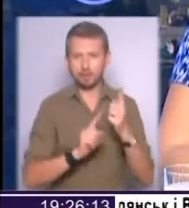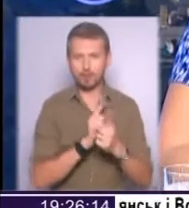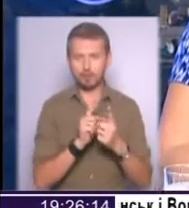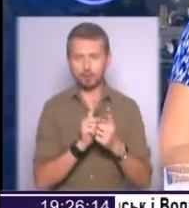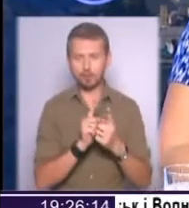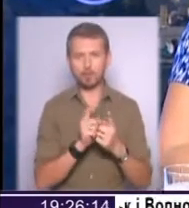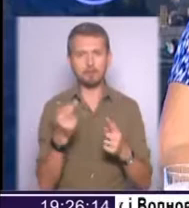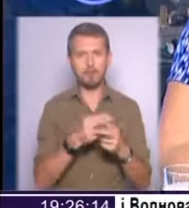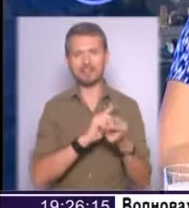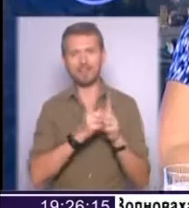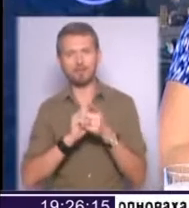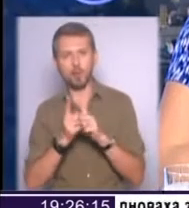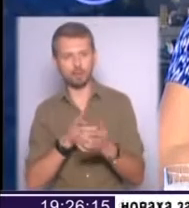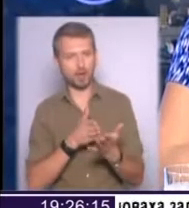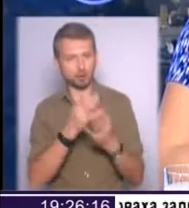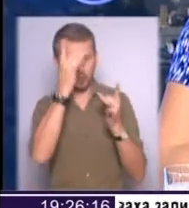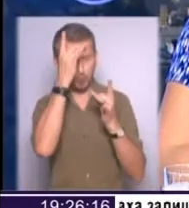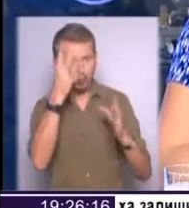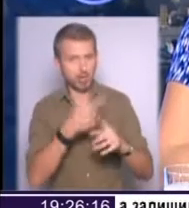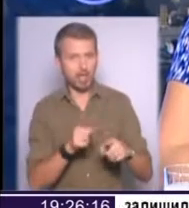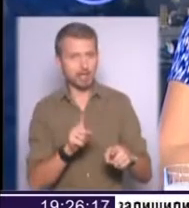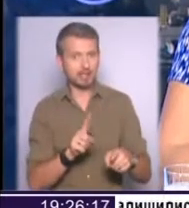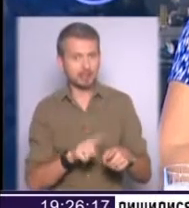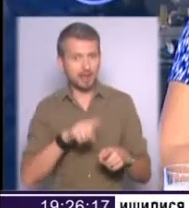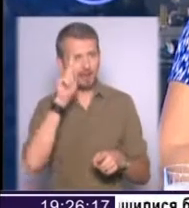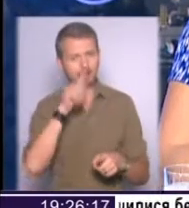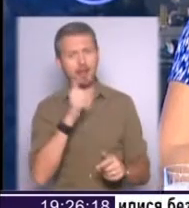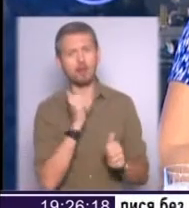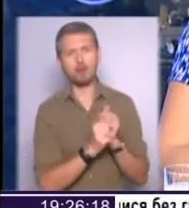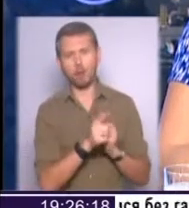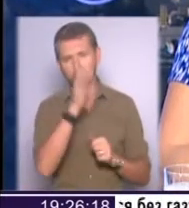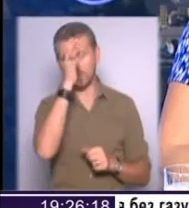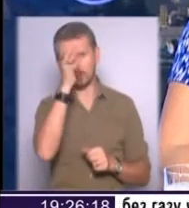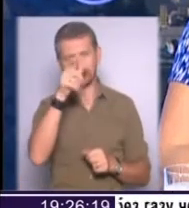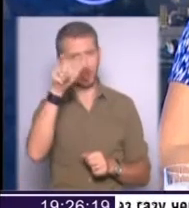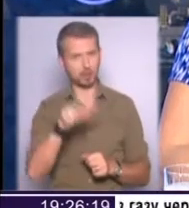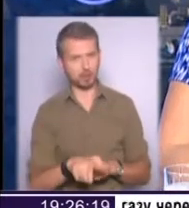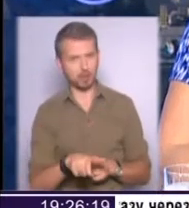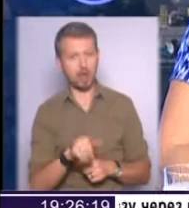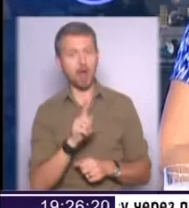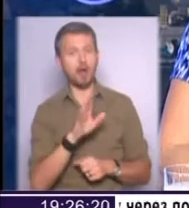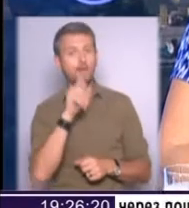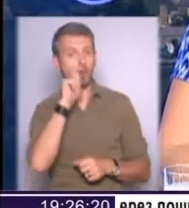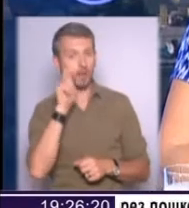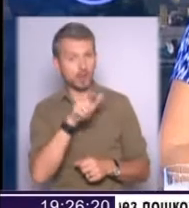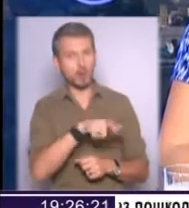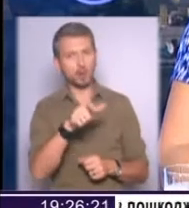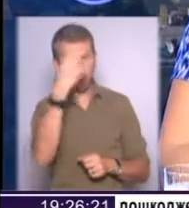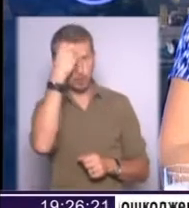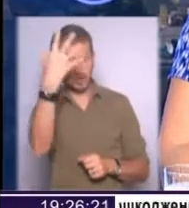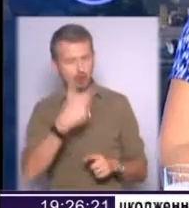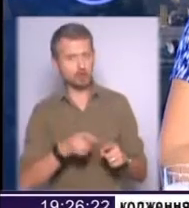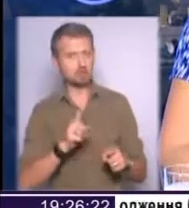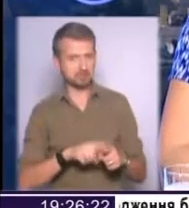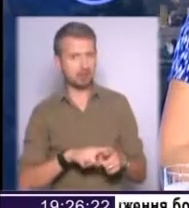реформ в галузі культури це знає кожна освічена людина, а все-таки в Україні люди освічені. Це